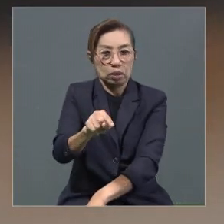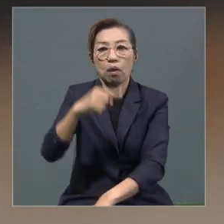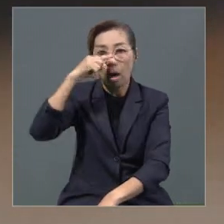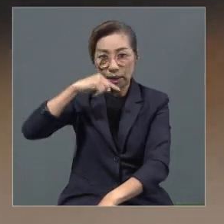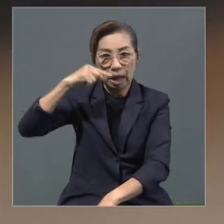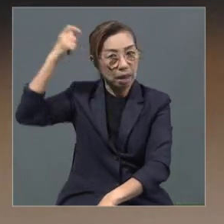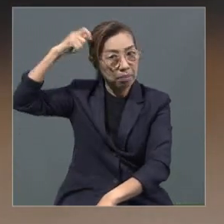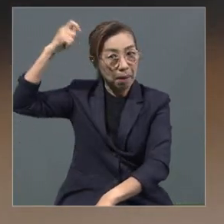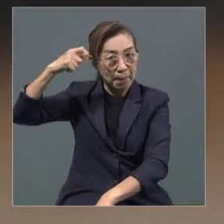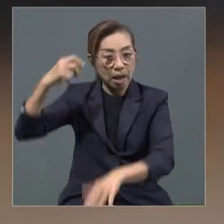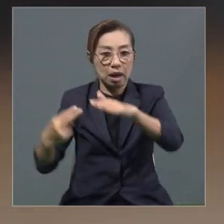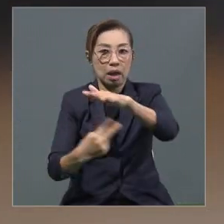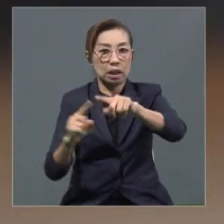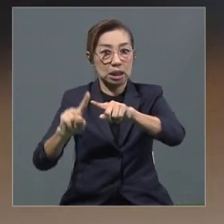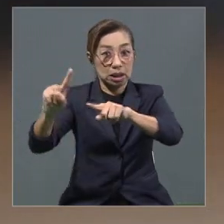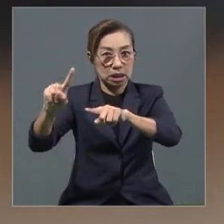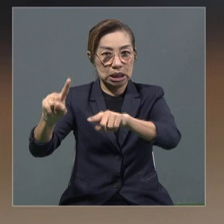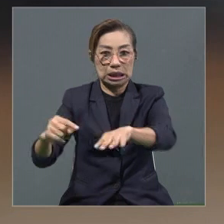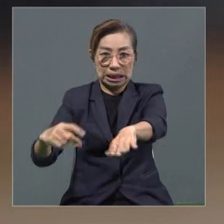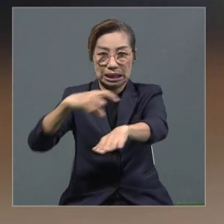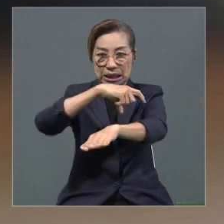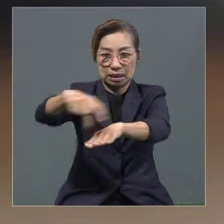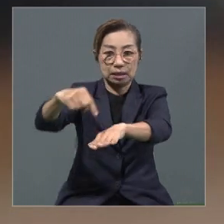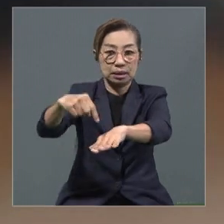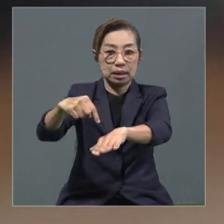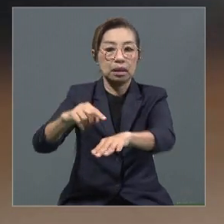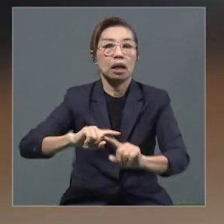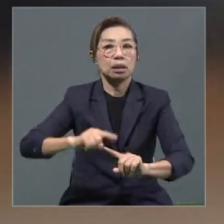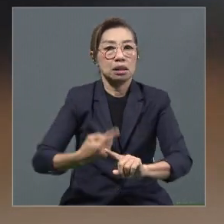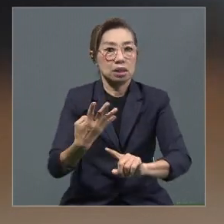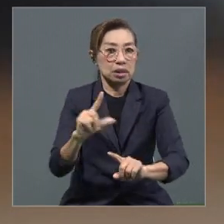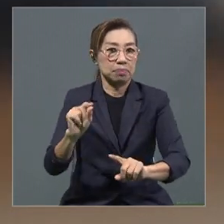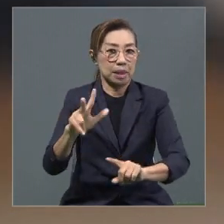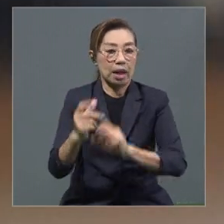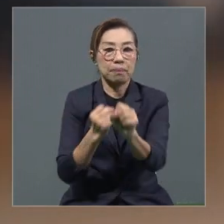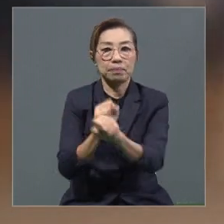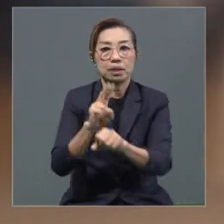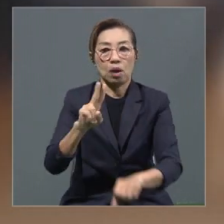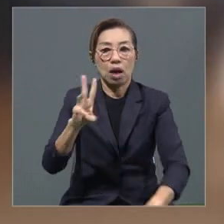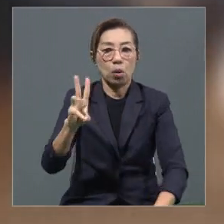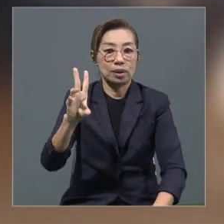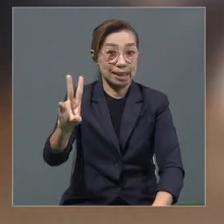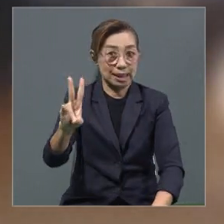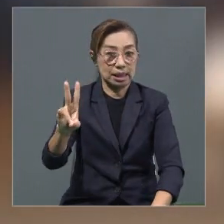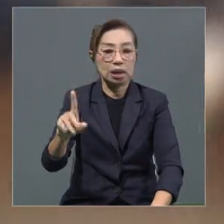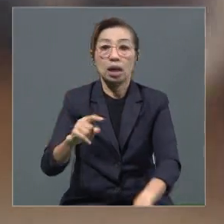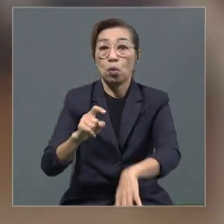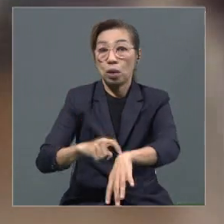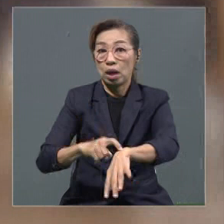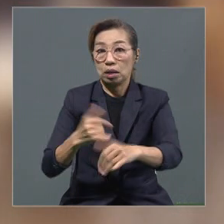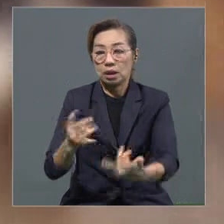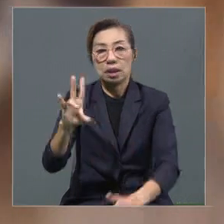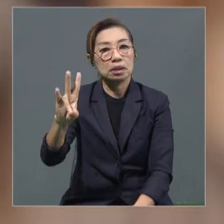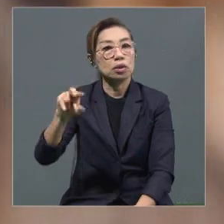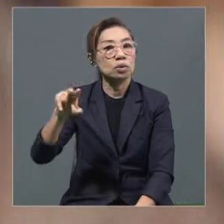สดจากด่านพรมแดนสะพานมิตรภาพไทยเมียนมาแห่งที่1นะครับวันที่23เมษายน2567นะตอนนี้เวลาประม